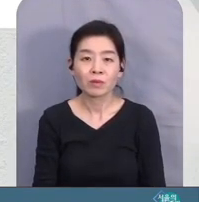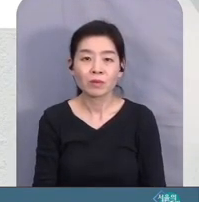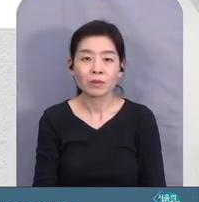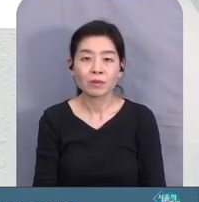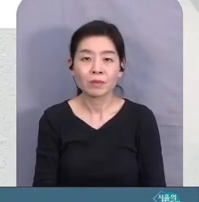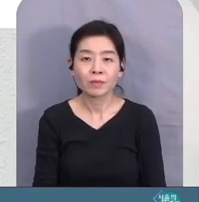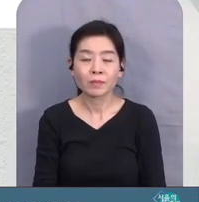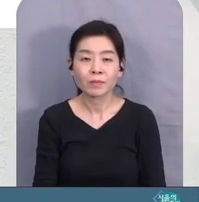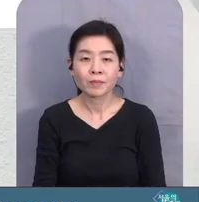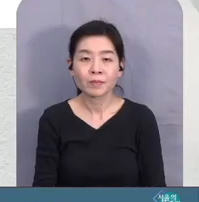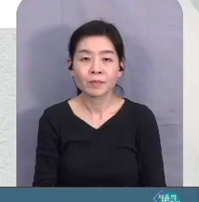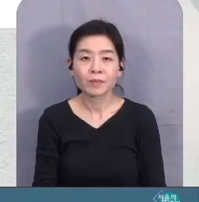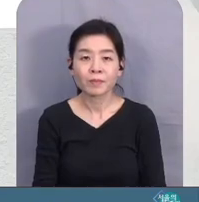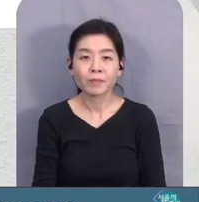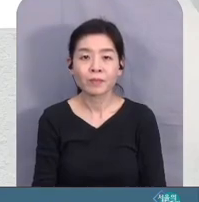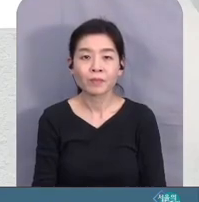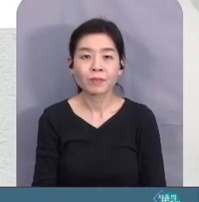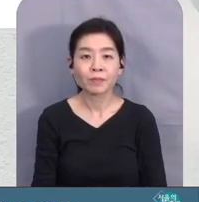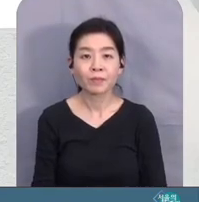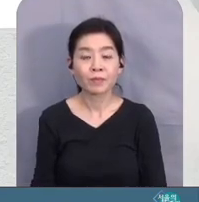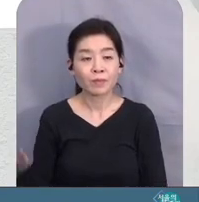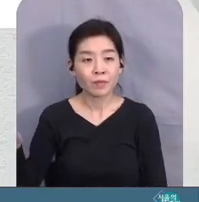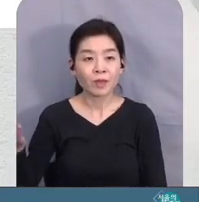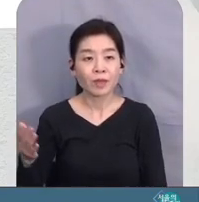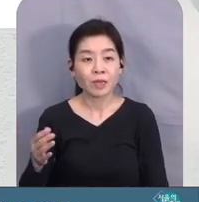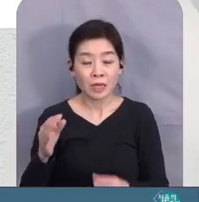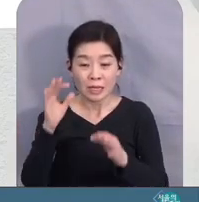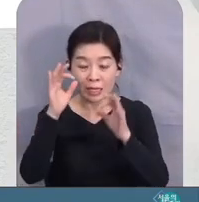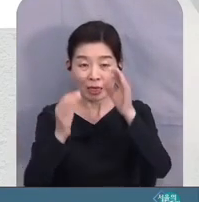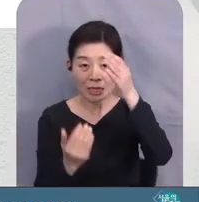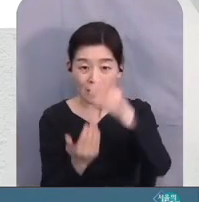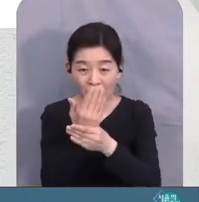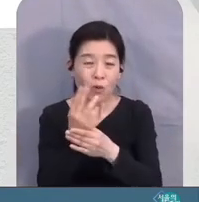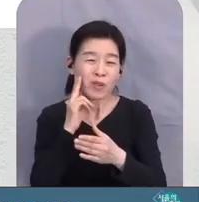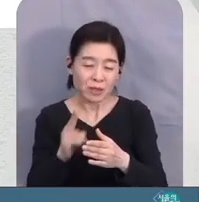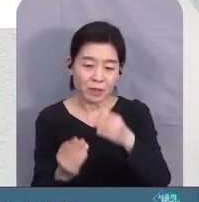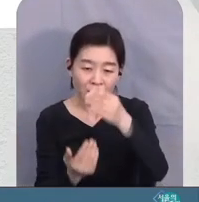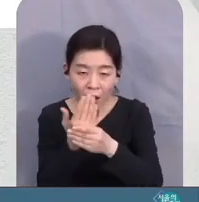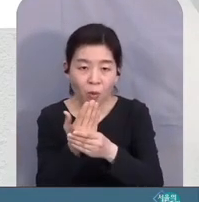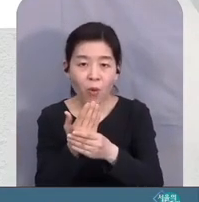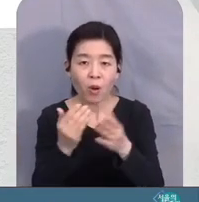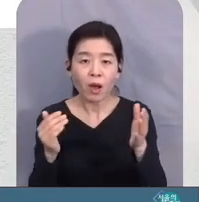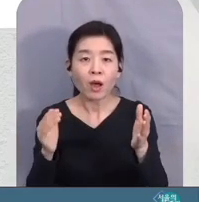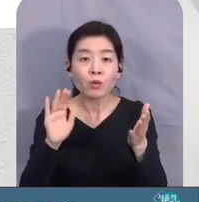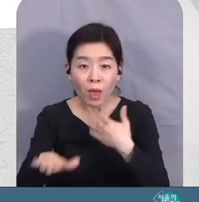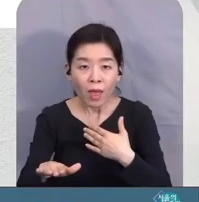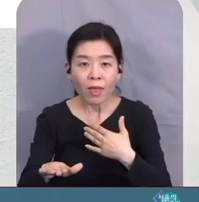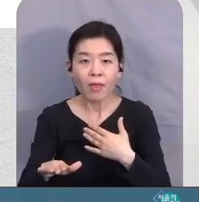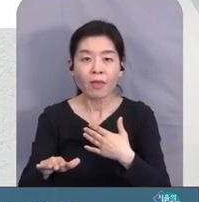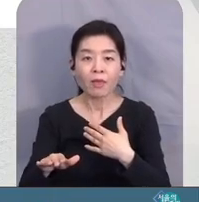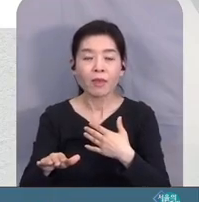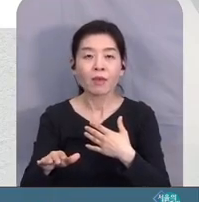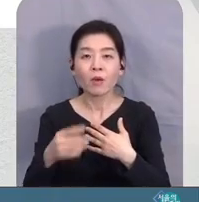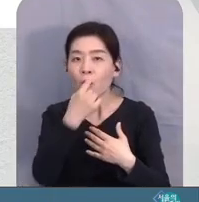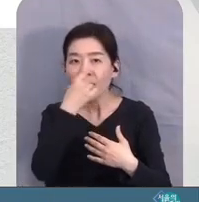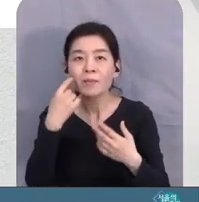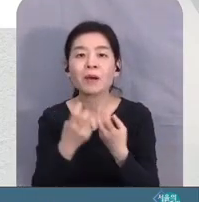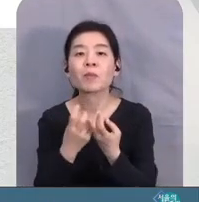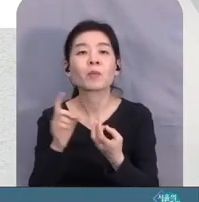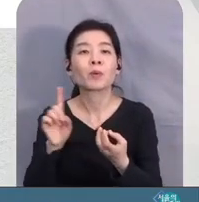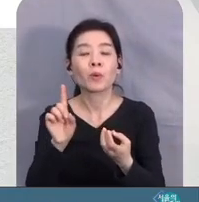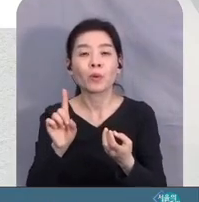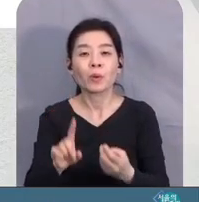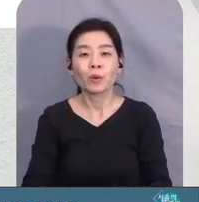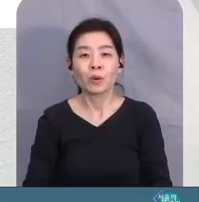이거는 중대사고 이후에 간접적으로 우리가 확인할 수 있는 거예요. 무슨